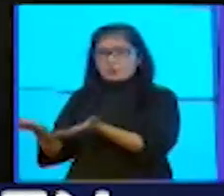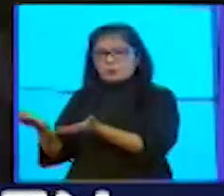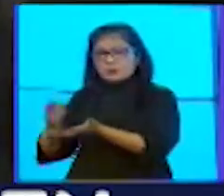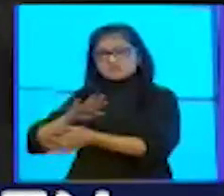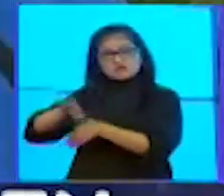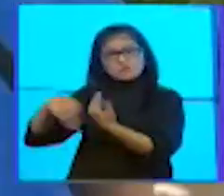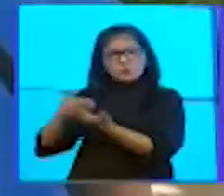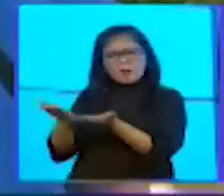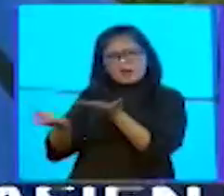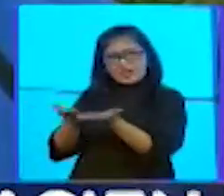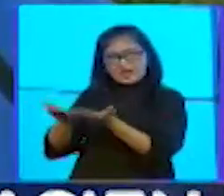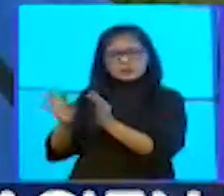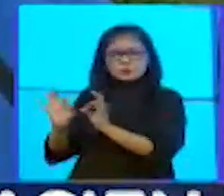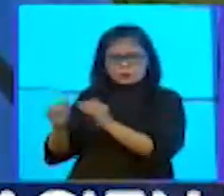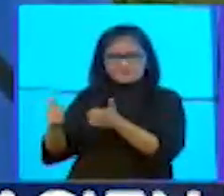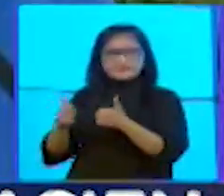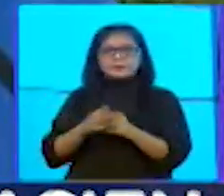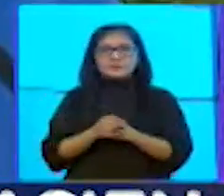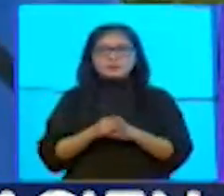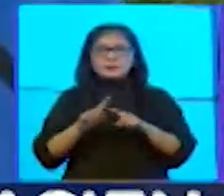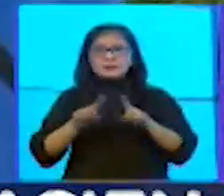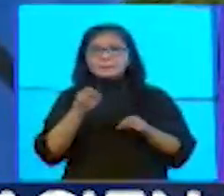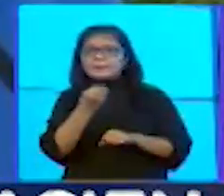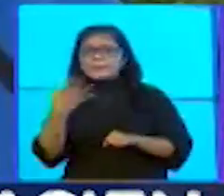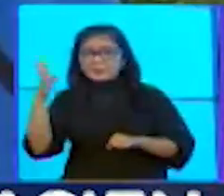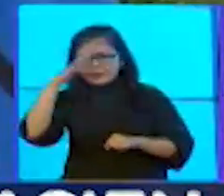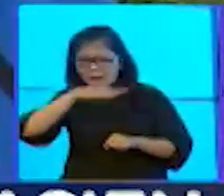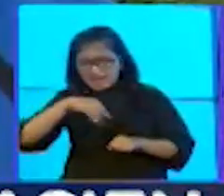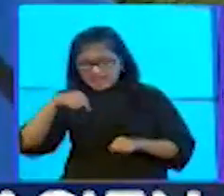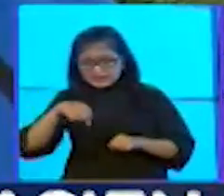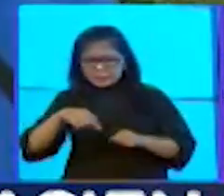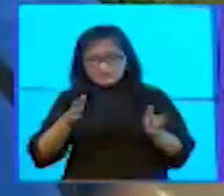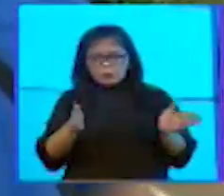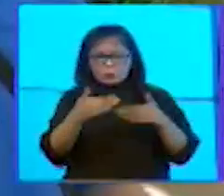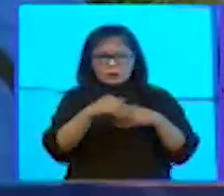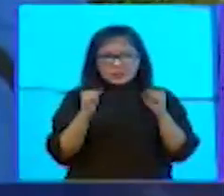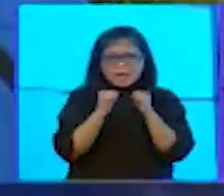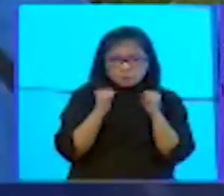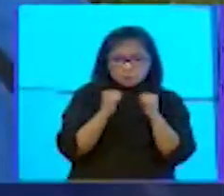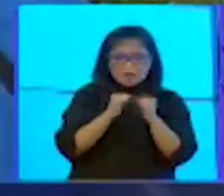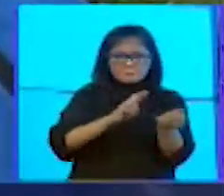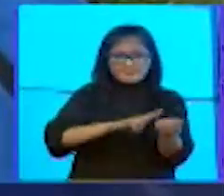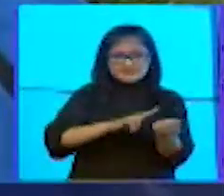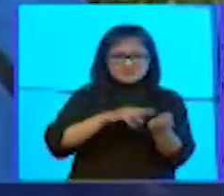tertangani. Dalam beberapa hari ini kami memang menerima di UGD itu ada kelebihan lagi yang bisa